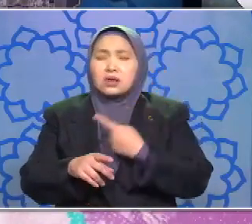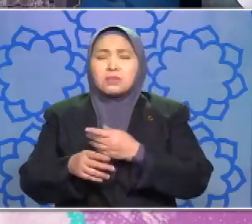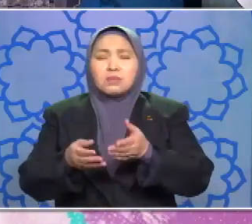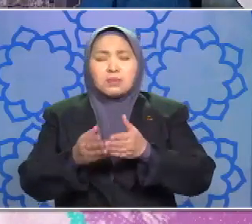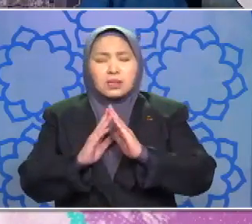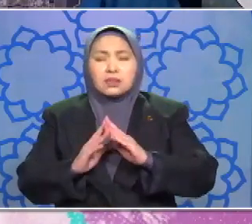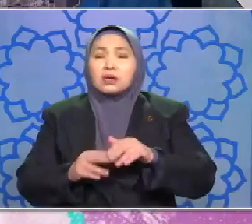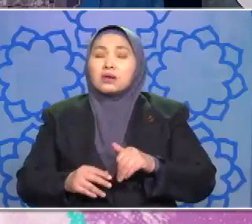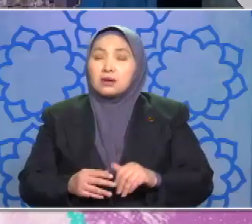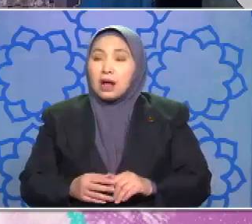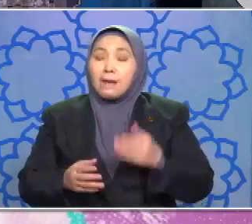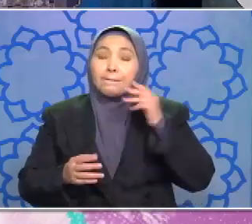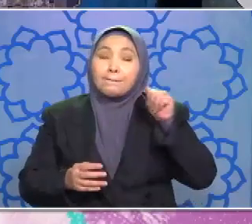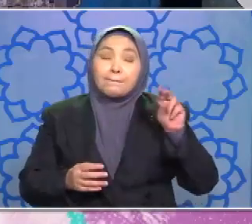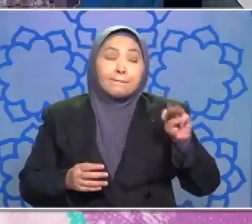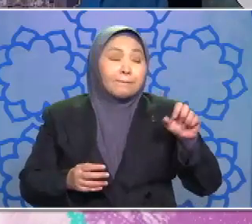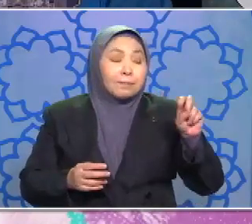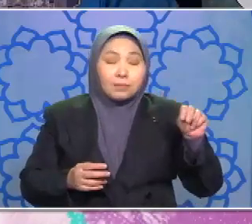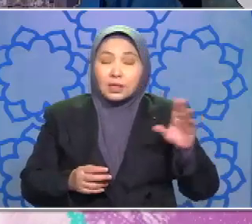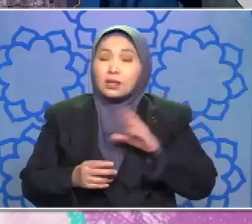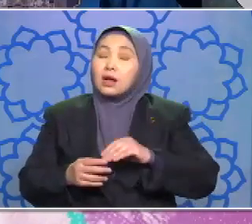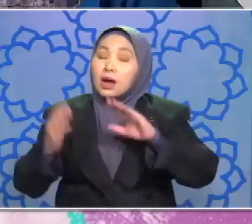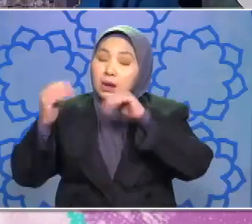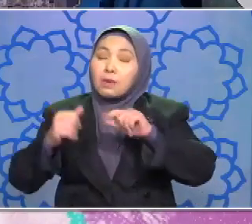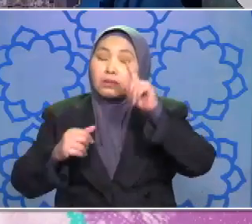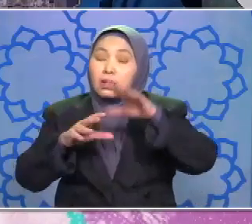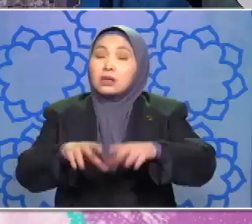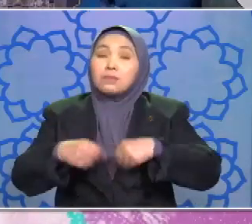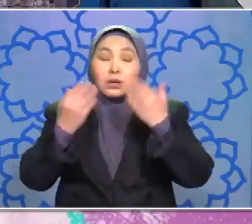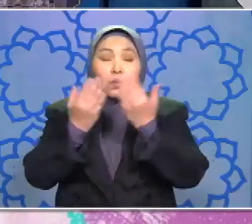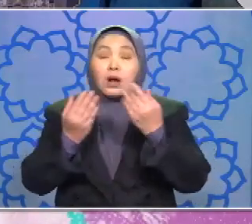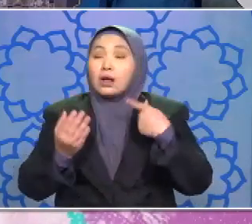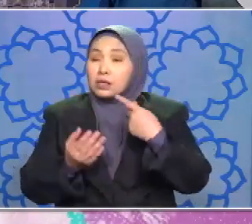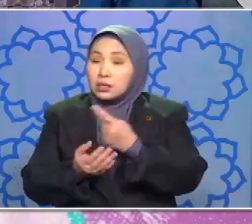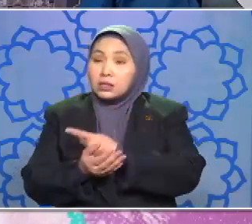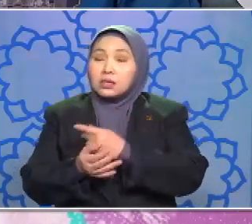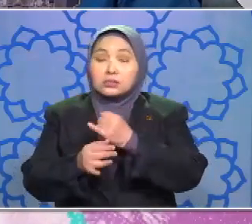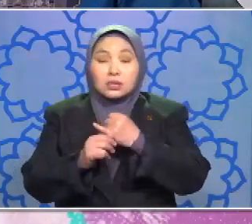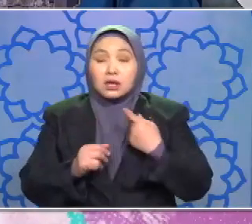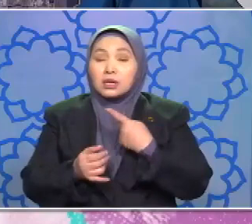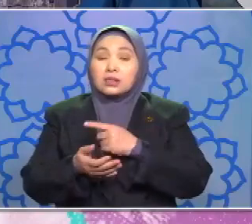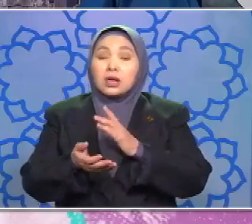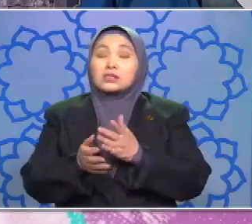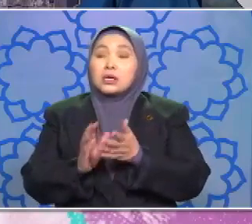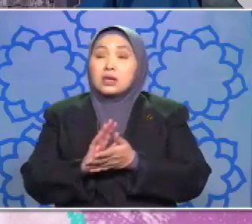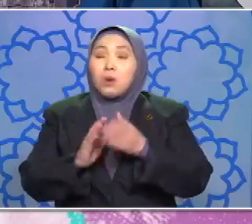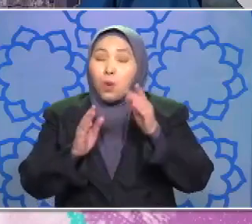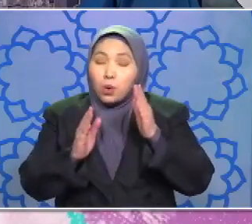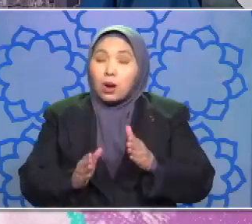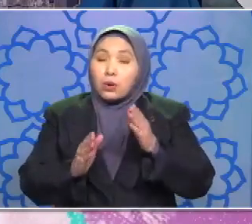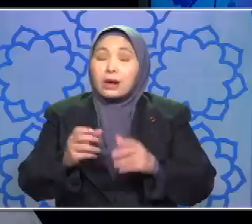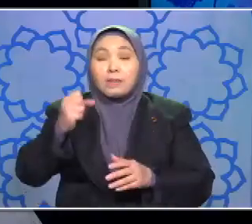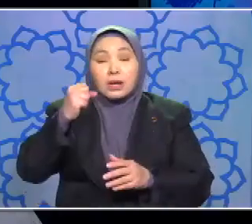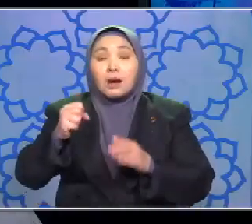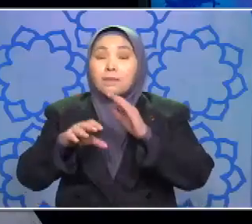alamin. Amin ya rabbal alamin. Moga-moga Allah mengkabulkan doa kita sebentar tadi. Allah izinkan kita menjadi orang-orang yang berpegang kepada